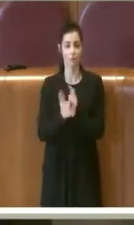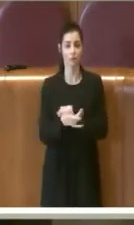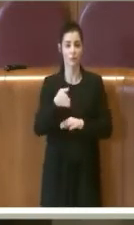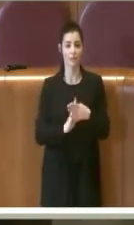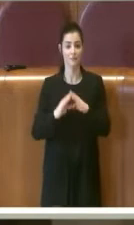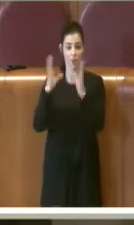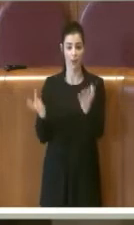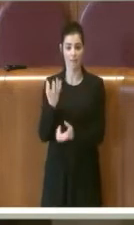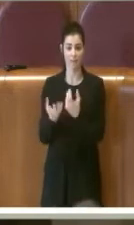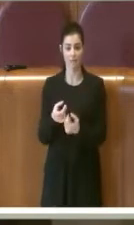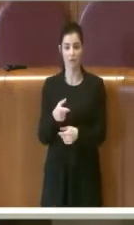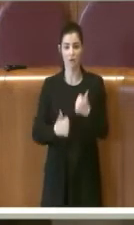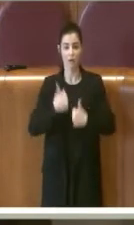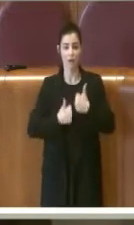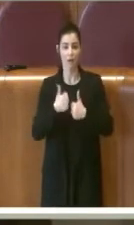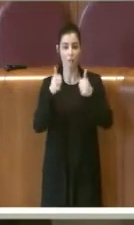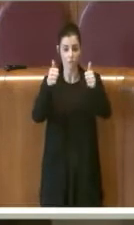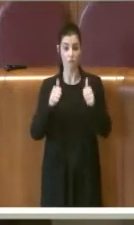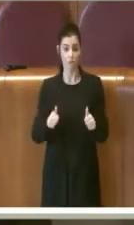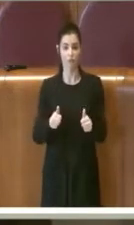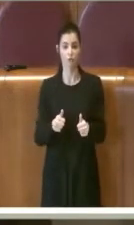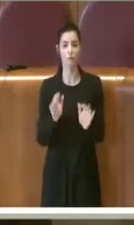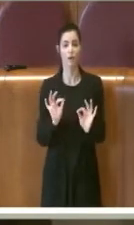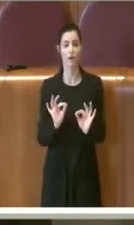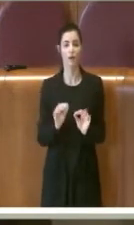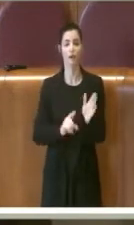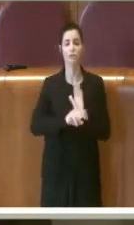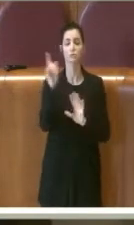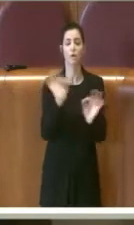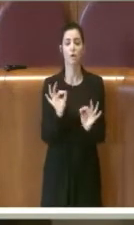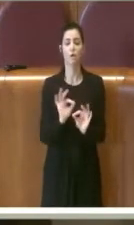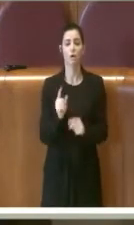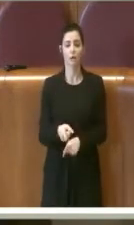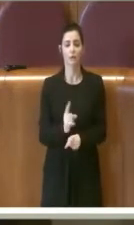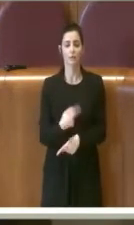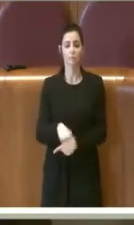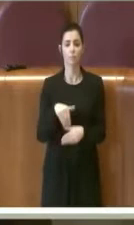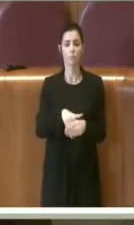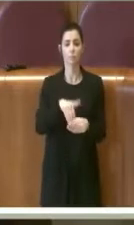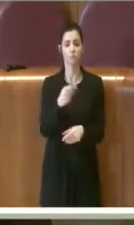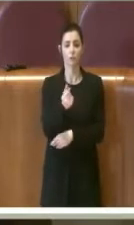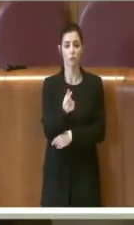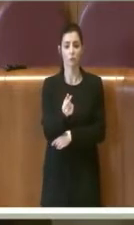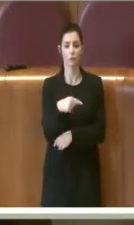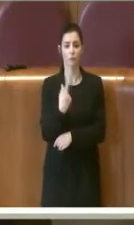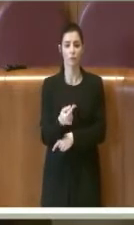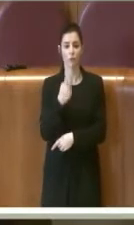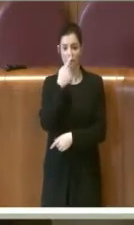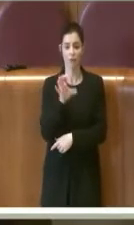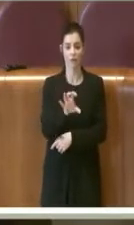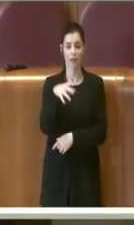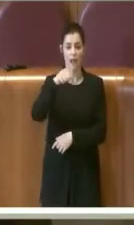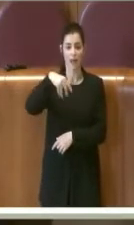progettazione in corso che non è stata ancora aggiudicata, per la quale si devono adesso aprire le buste economiche dopo un ricorso dell'ANAC, ma se